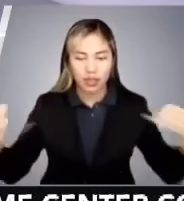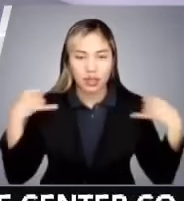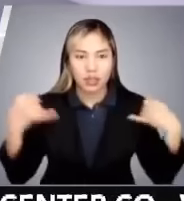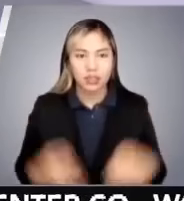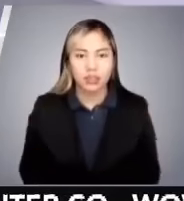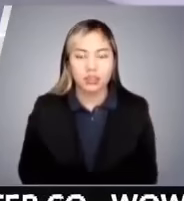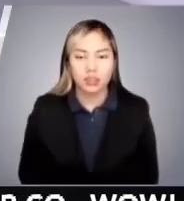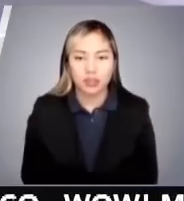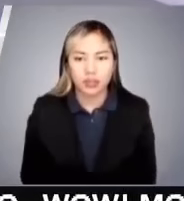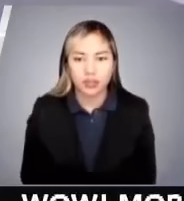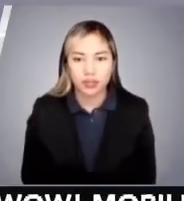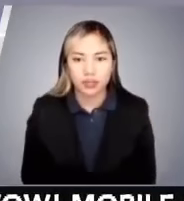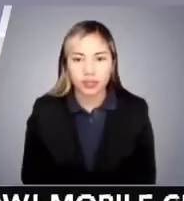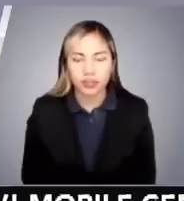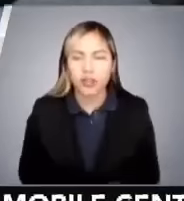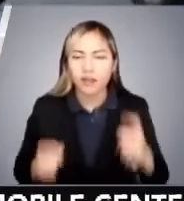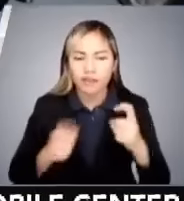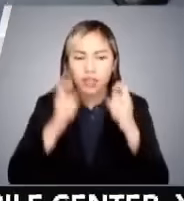Ito na ang mabibilis na balita.